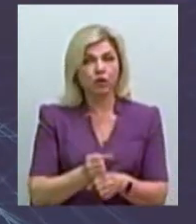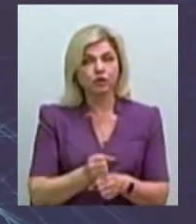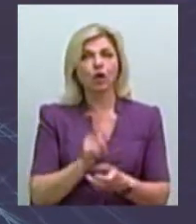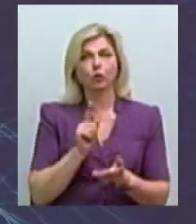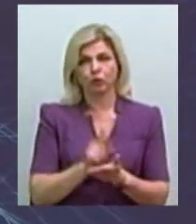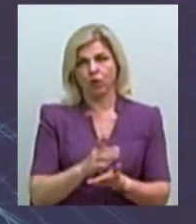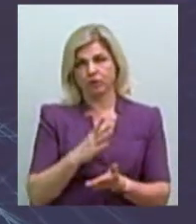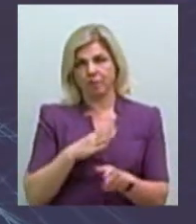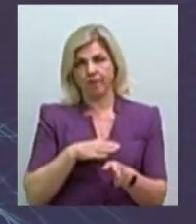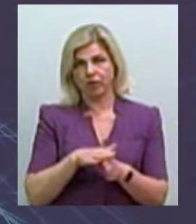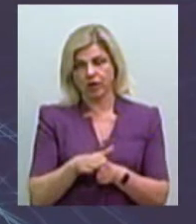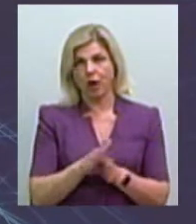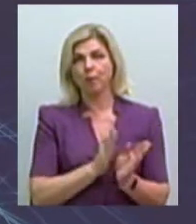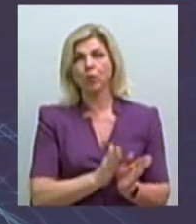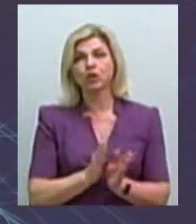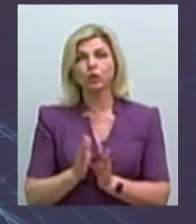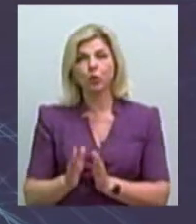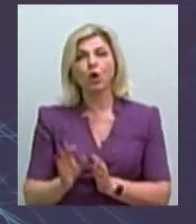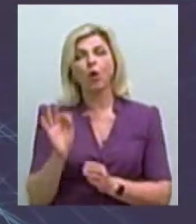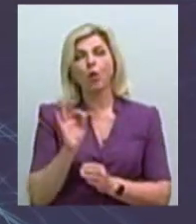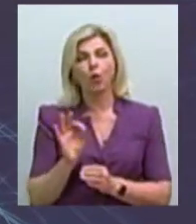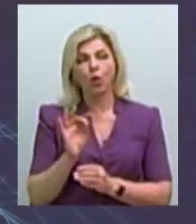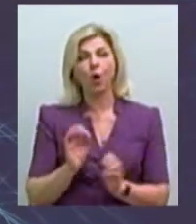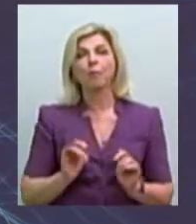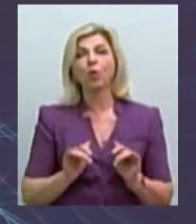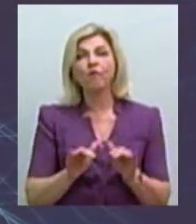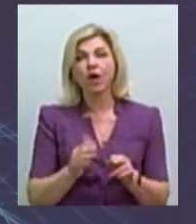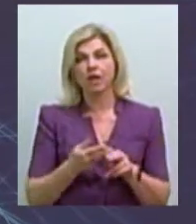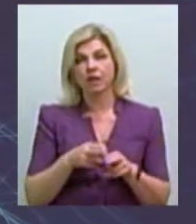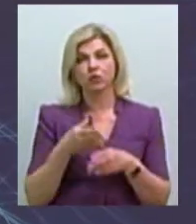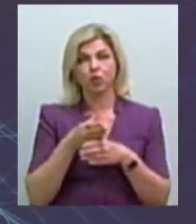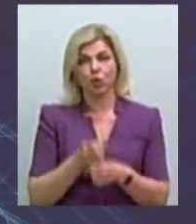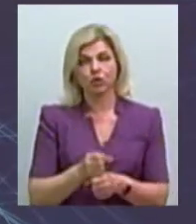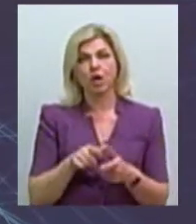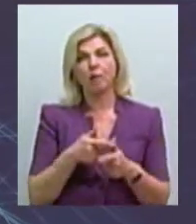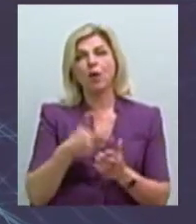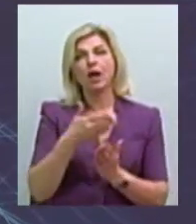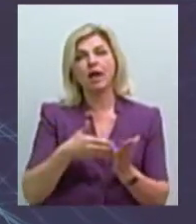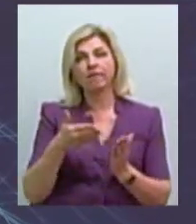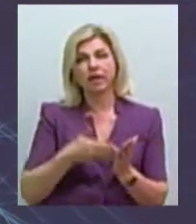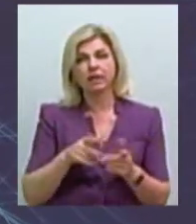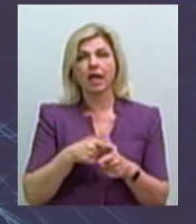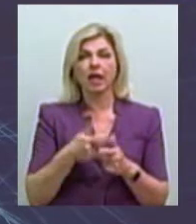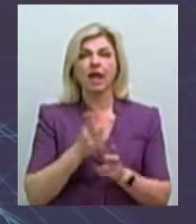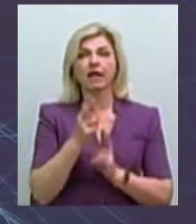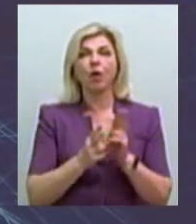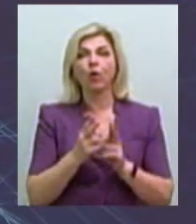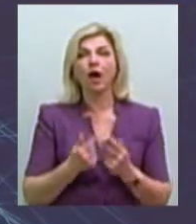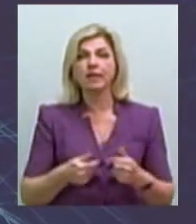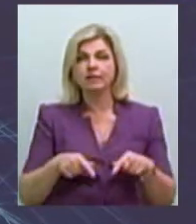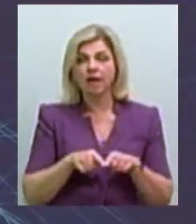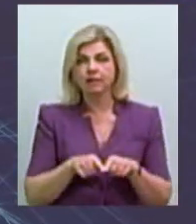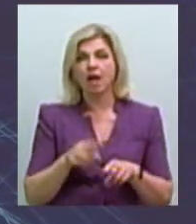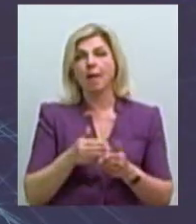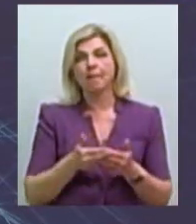має бути дотримана процедура щодо впровадження цього скорочення, або ліквідації, або реорганізації. Тобто перед